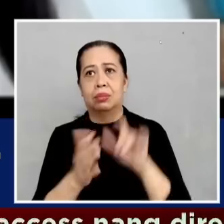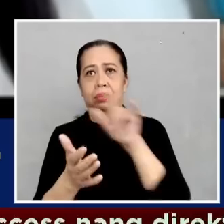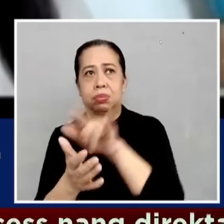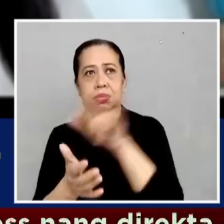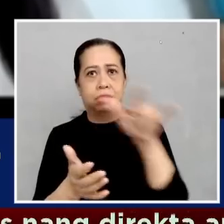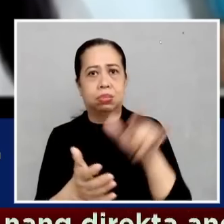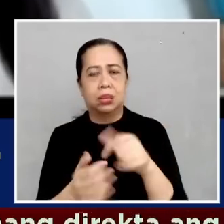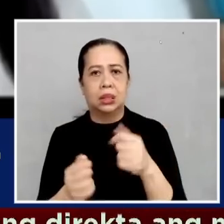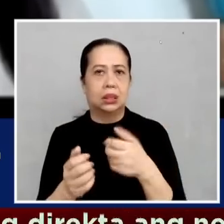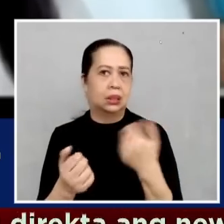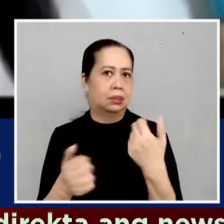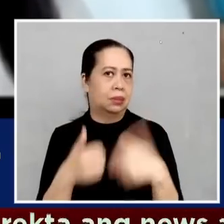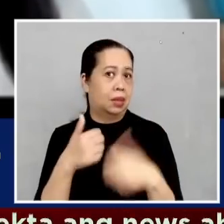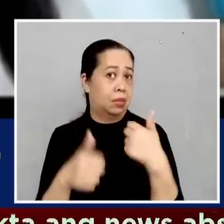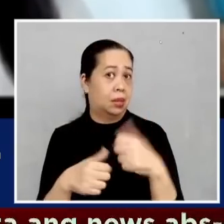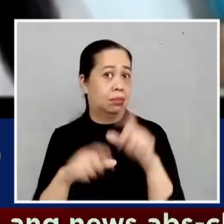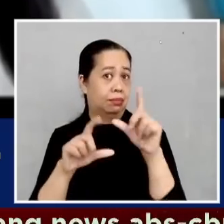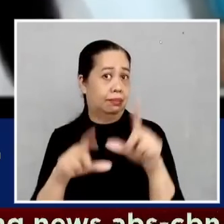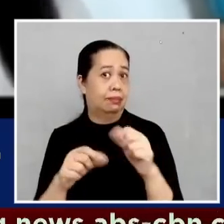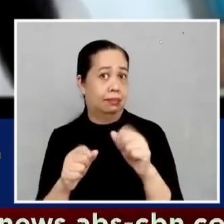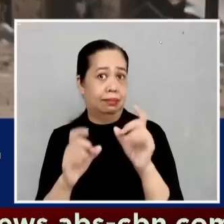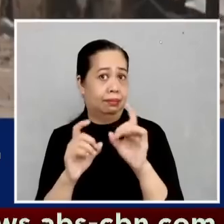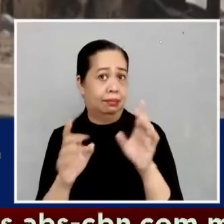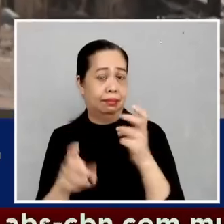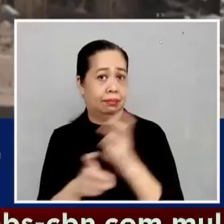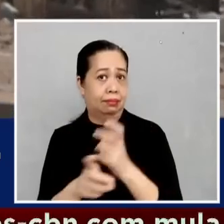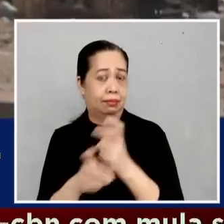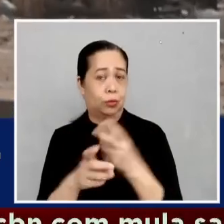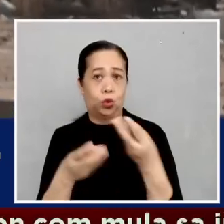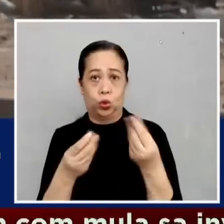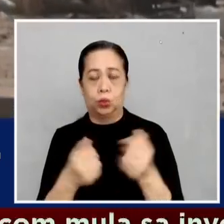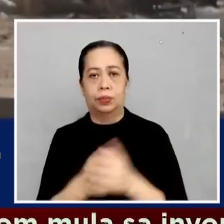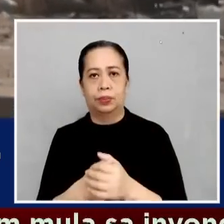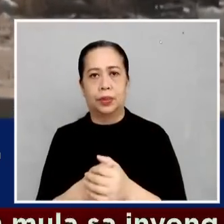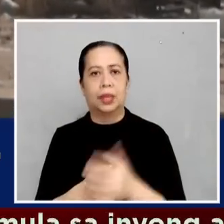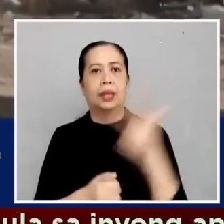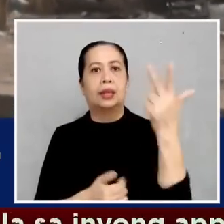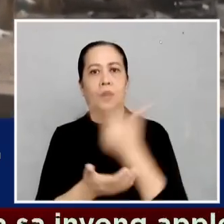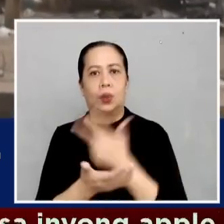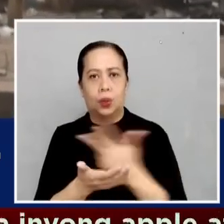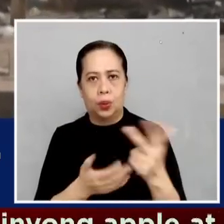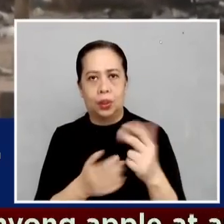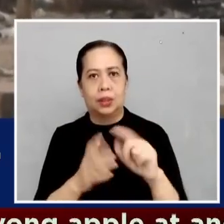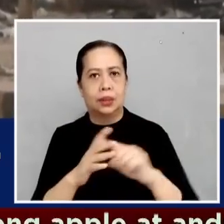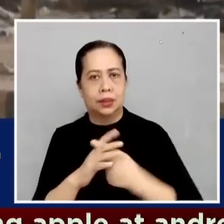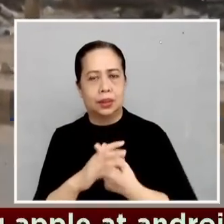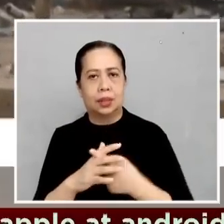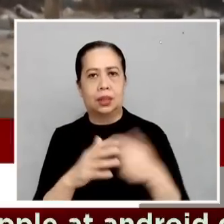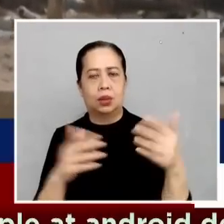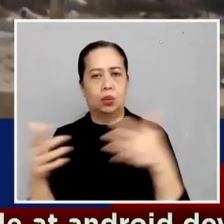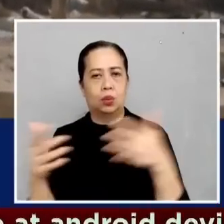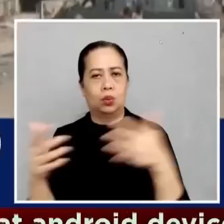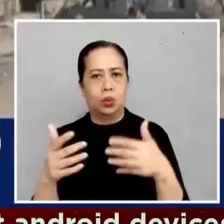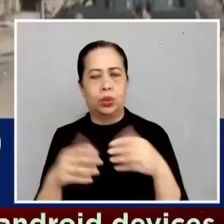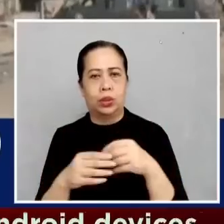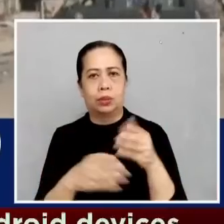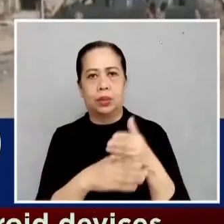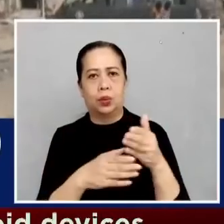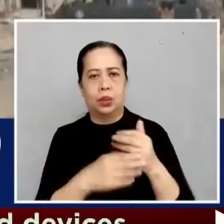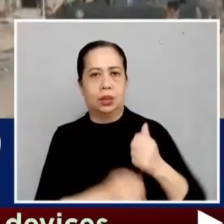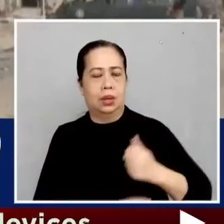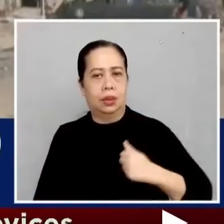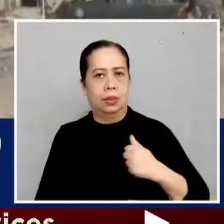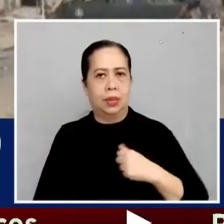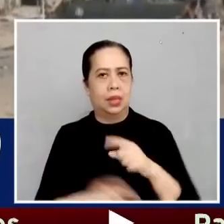that will lead to another problem that can be very difficult to solve. Magtatatlong linggo na mula nang sumiklab ang bakbakan sa pagitan ng army